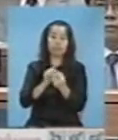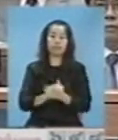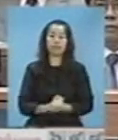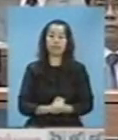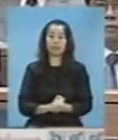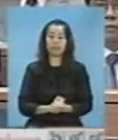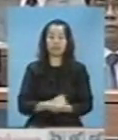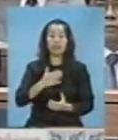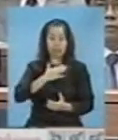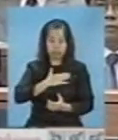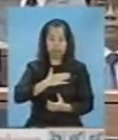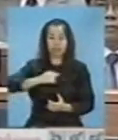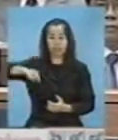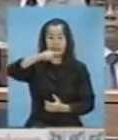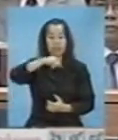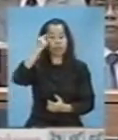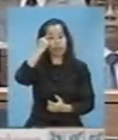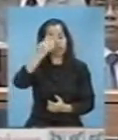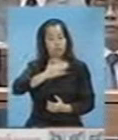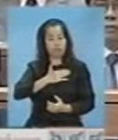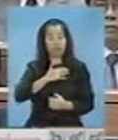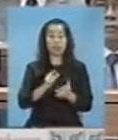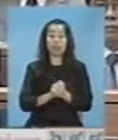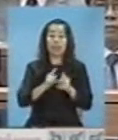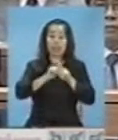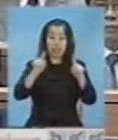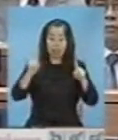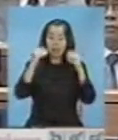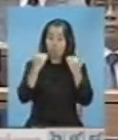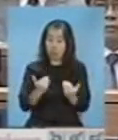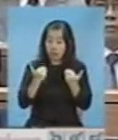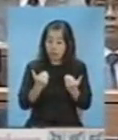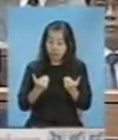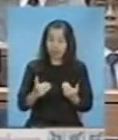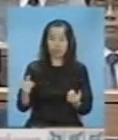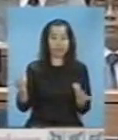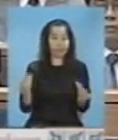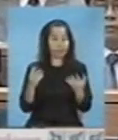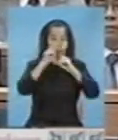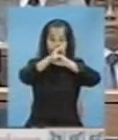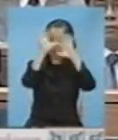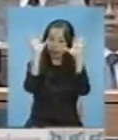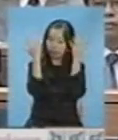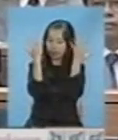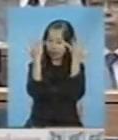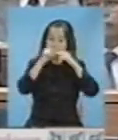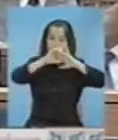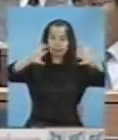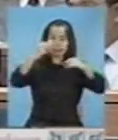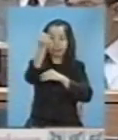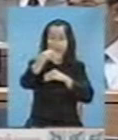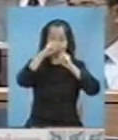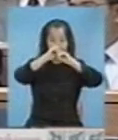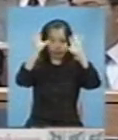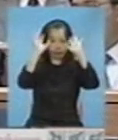นี่คือจุดยืนของพวกกระผมแต่จนวันนี้สังคมไม่เคยได้รับคำตอบจากรัฐบาลที่เป็นผู้ริ